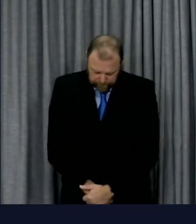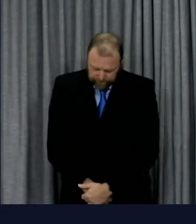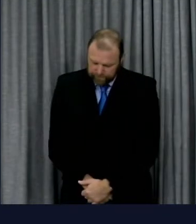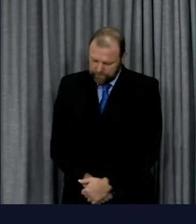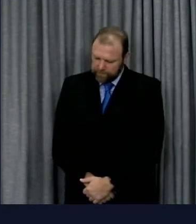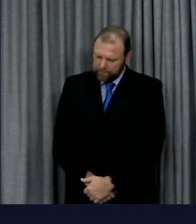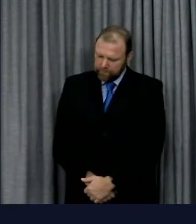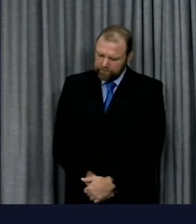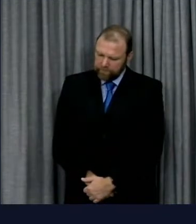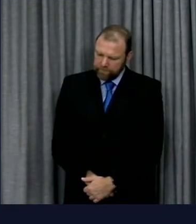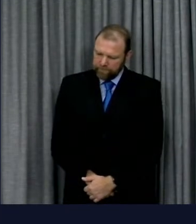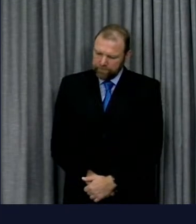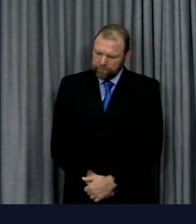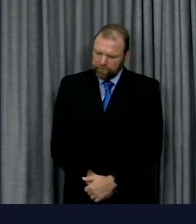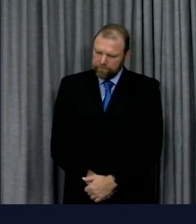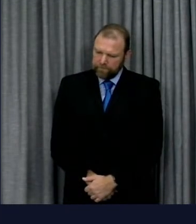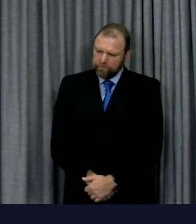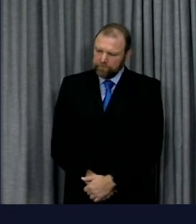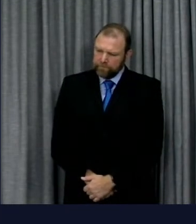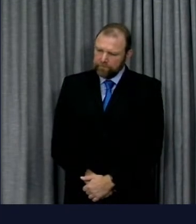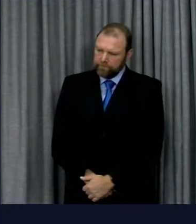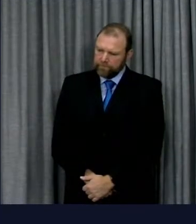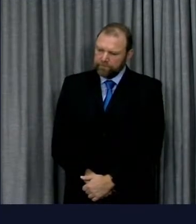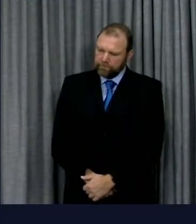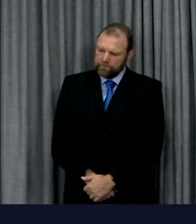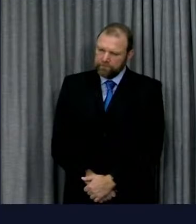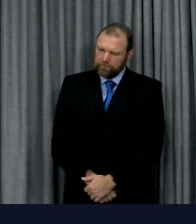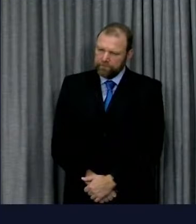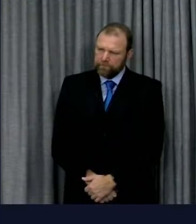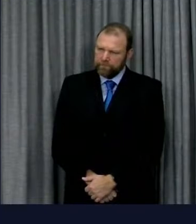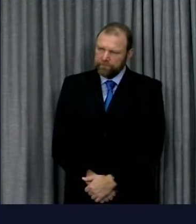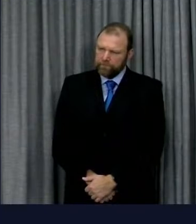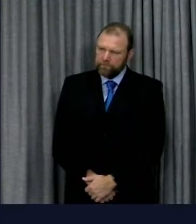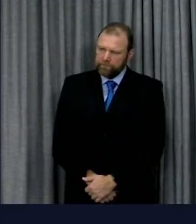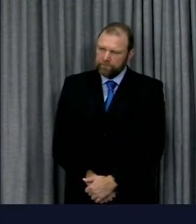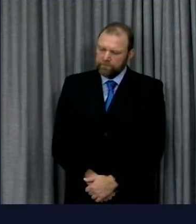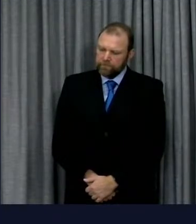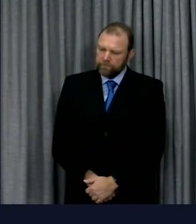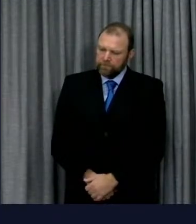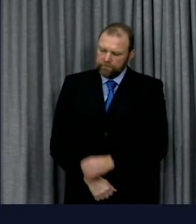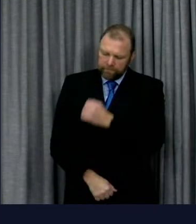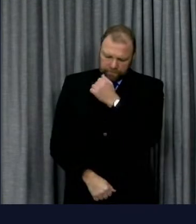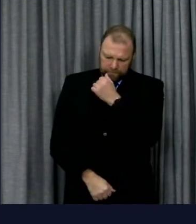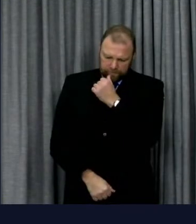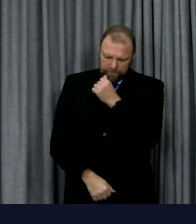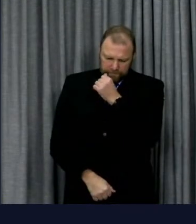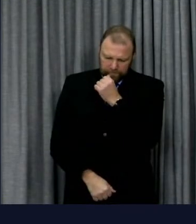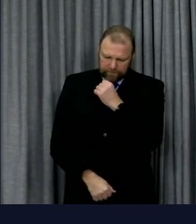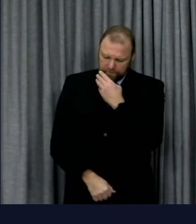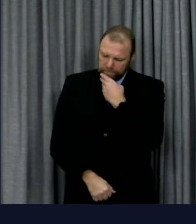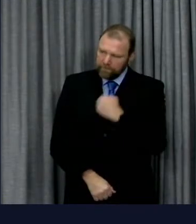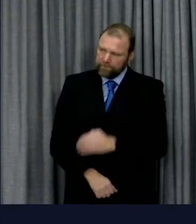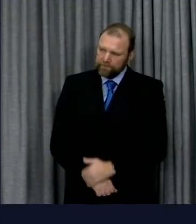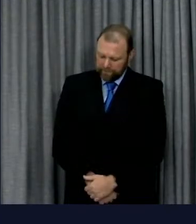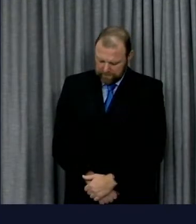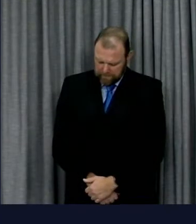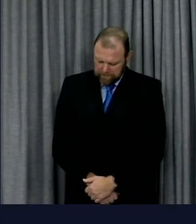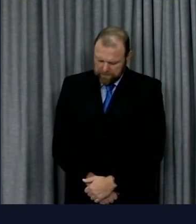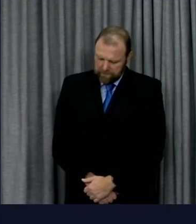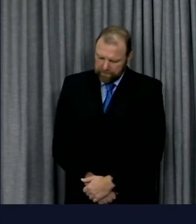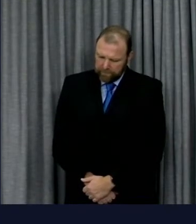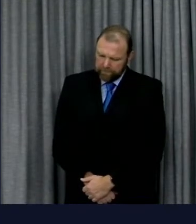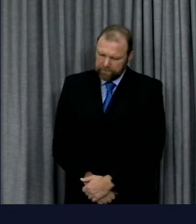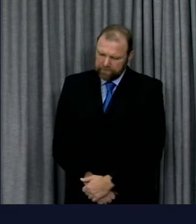ar y pwnc o hunan ynysu heddi. Ni wedi cael adroddiad fewn o PHW